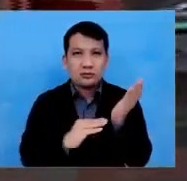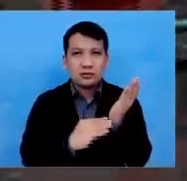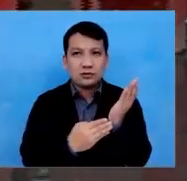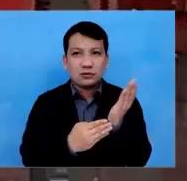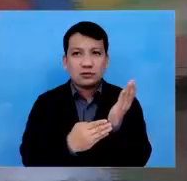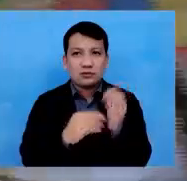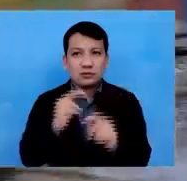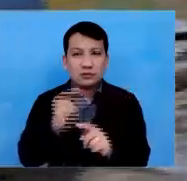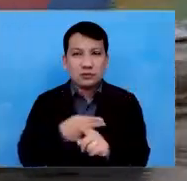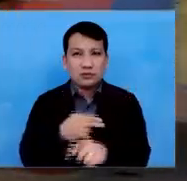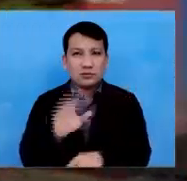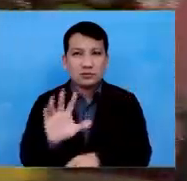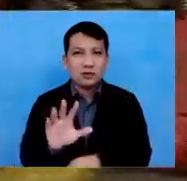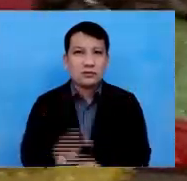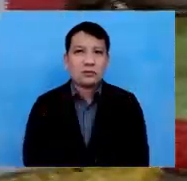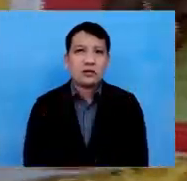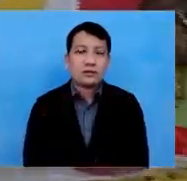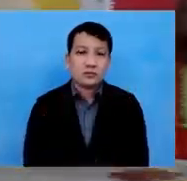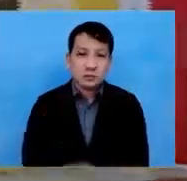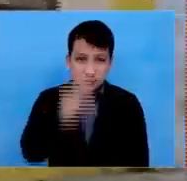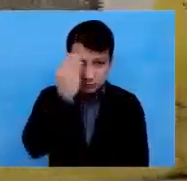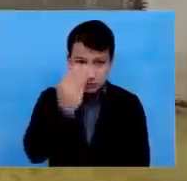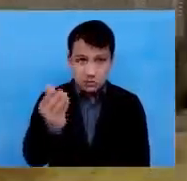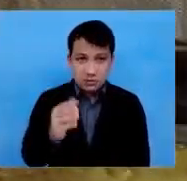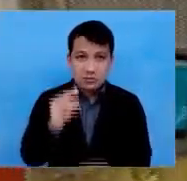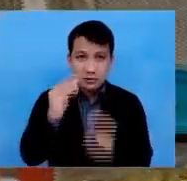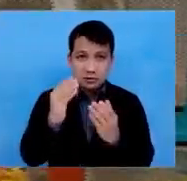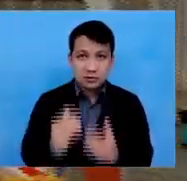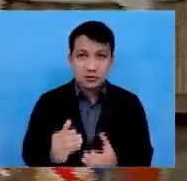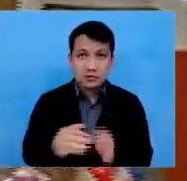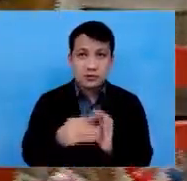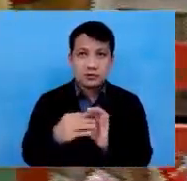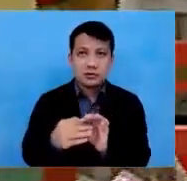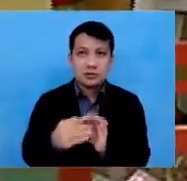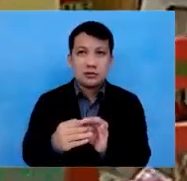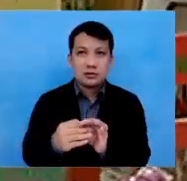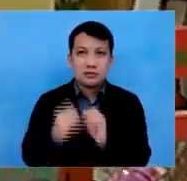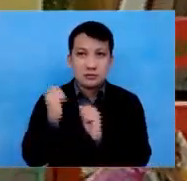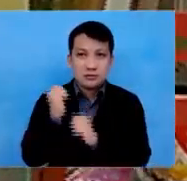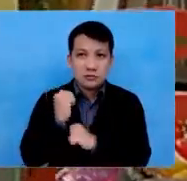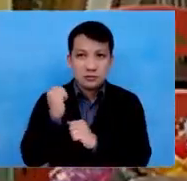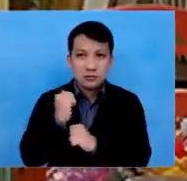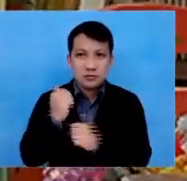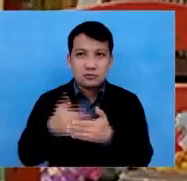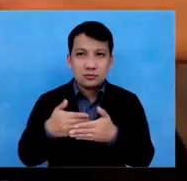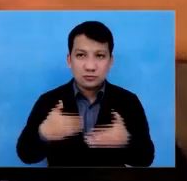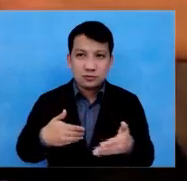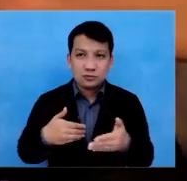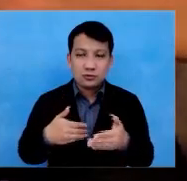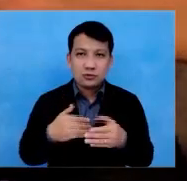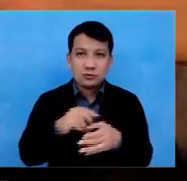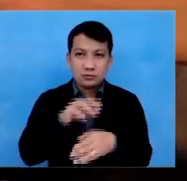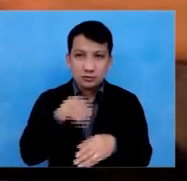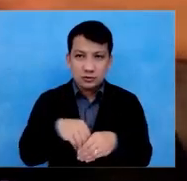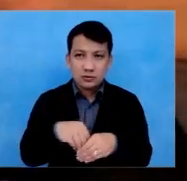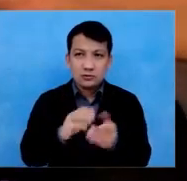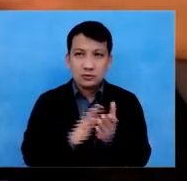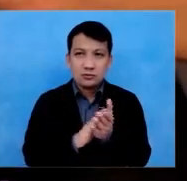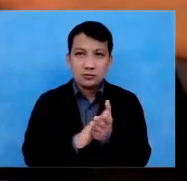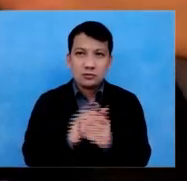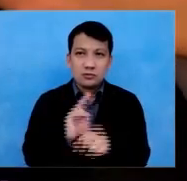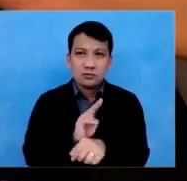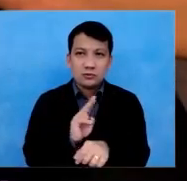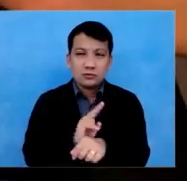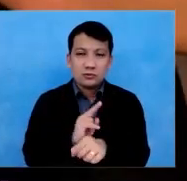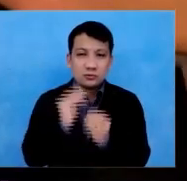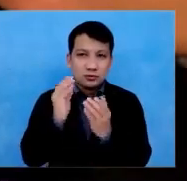November 5. Panawagan ng mga guro sa lokal na pamahalaan. Sana bago kami pumasok, meron na kaming magagamit na mga guro